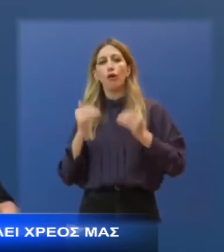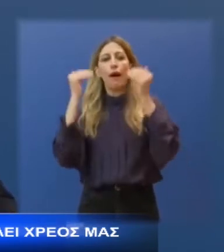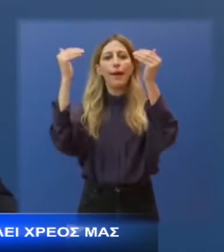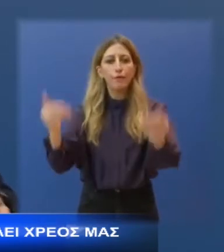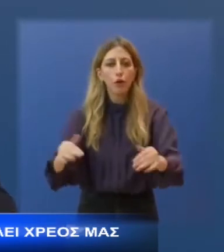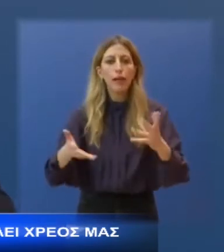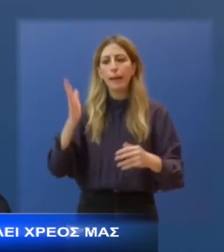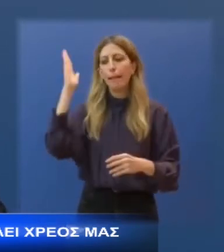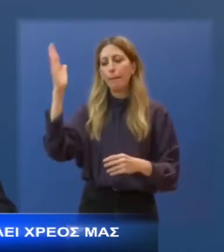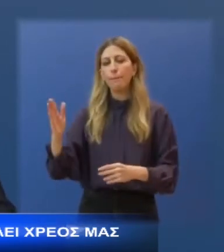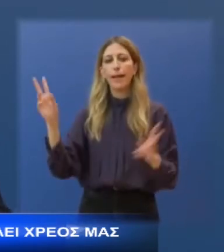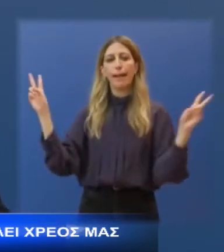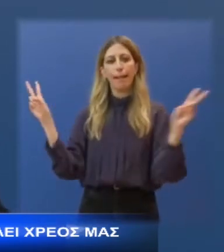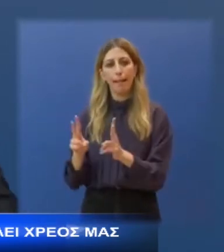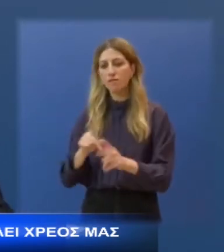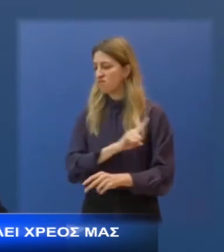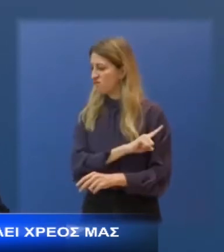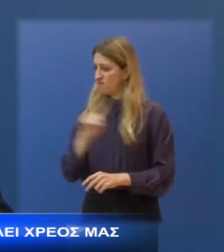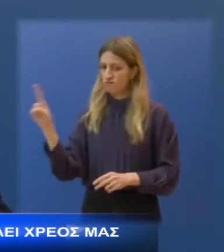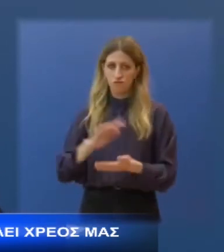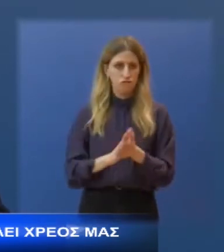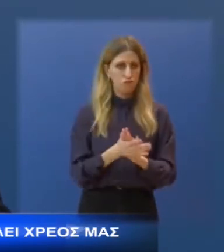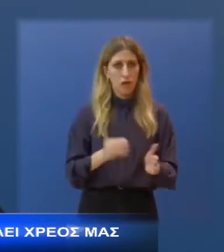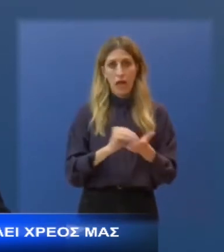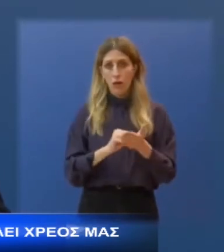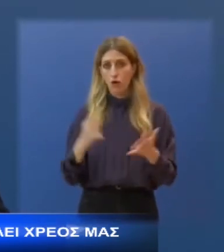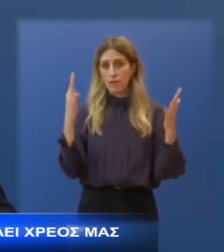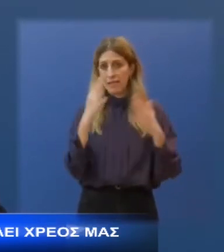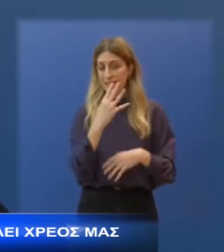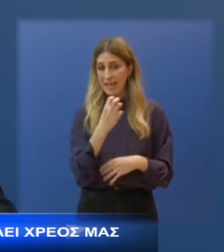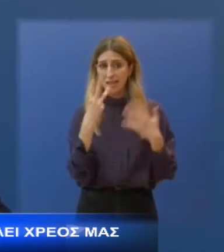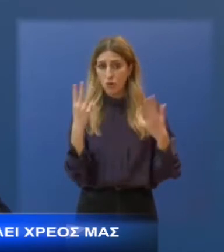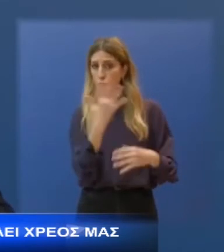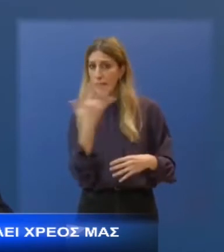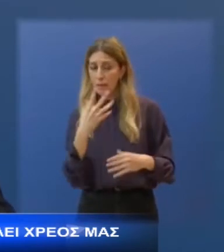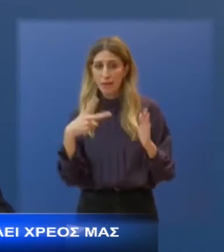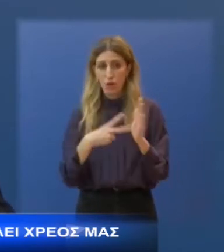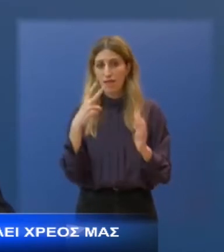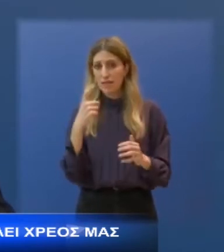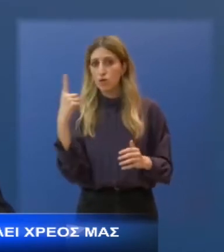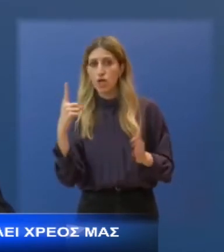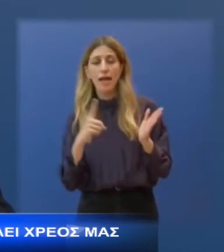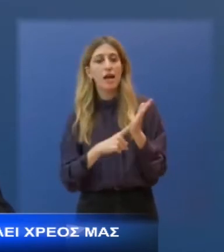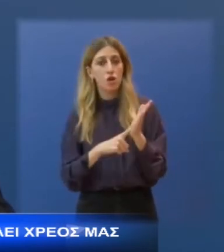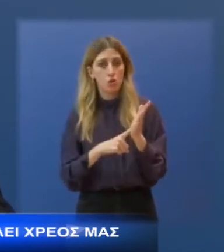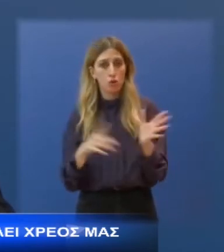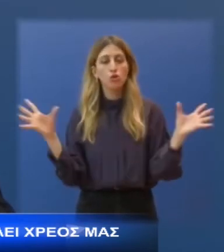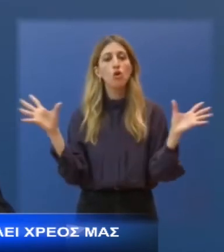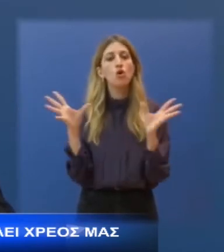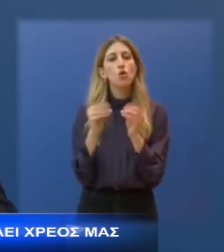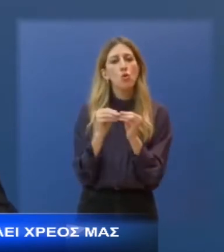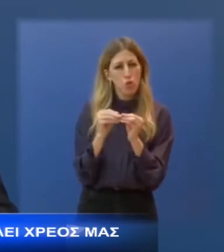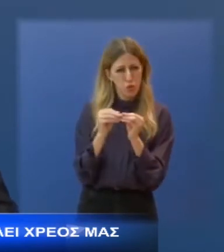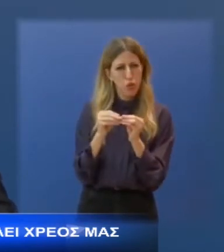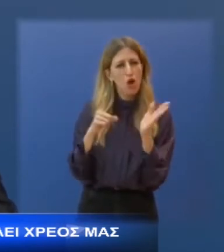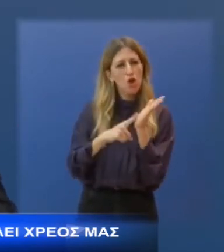εκδηλώσεις αθλητικής βίας. Παράλληλα, με τον νόμο 4855 του 2021, που αφορούσε την τροποποίηση του κώδικα ποινικής